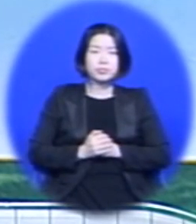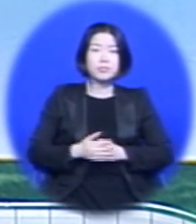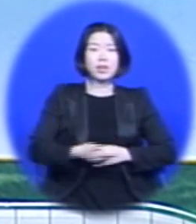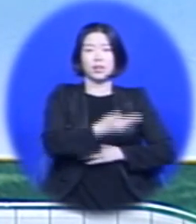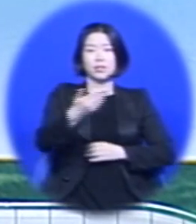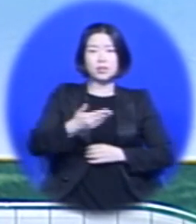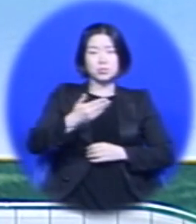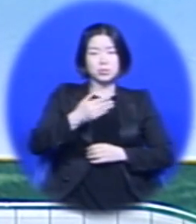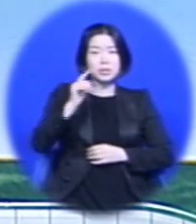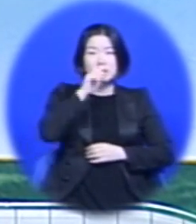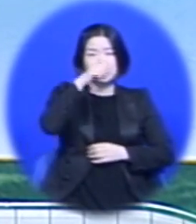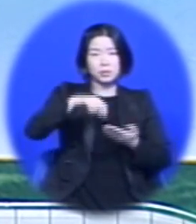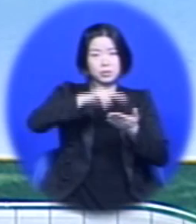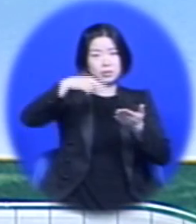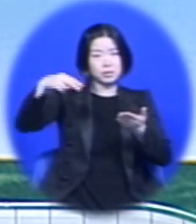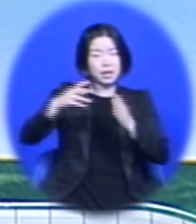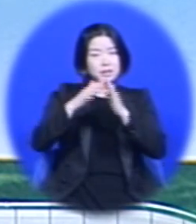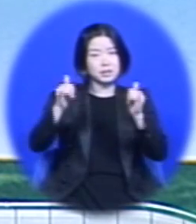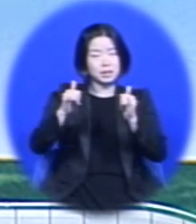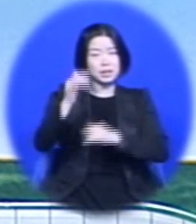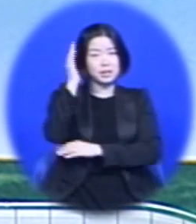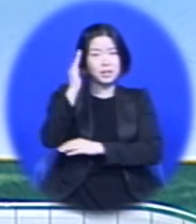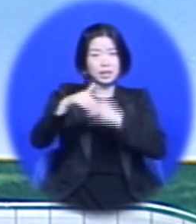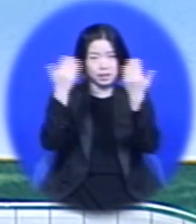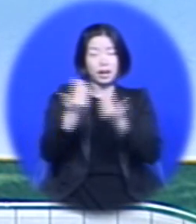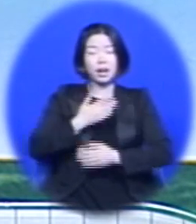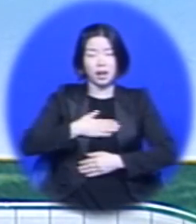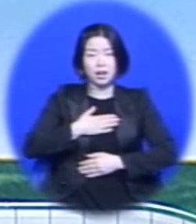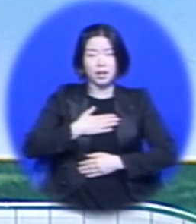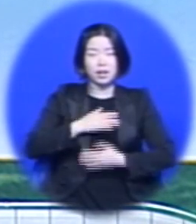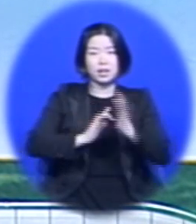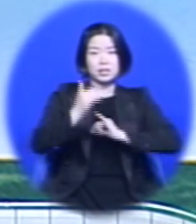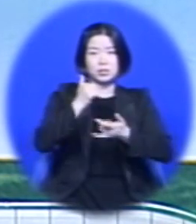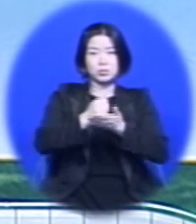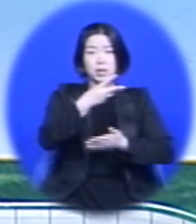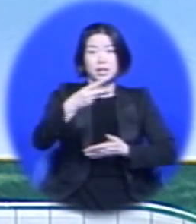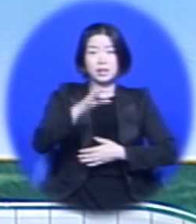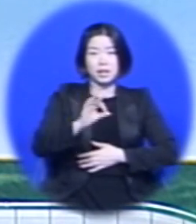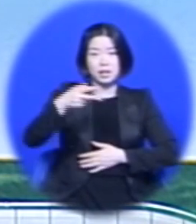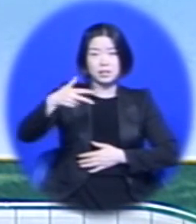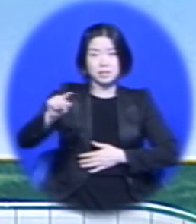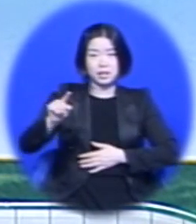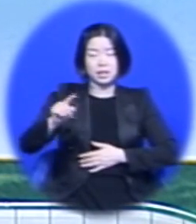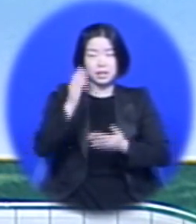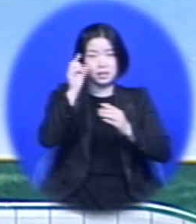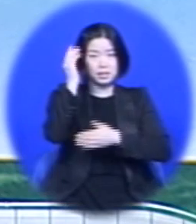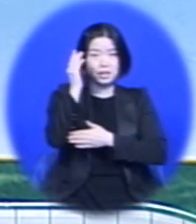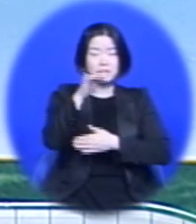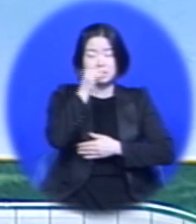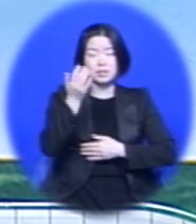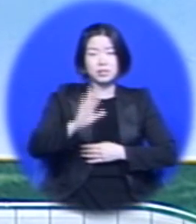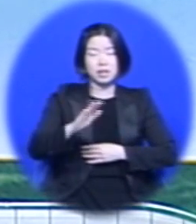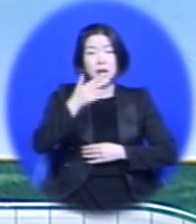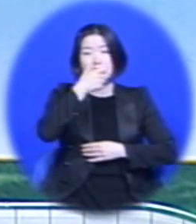여러분, 탕자 이야기를 다 아실 겁니다. 예수님께서 탕자 이야기를 하셨는데 탕자가